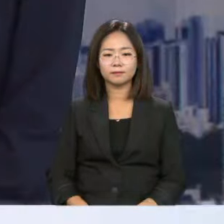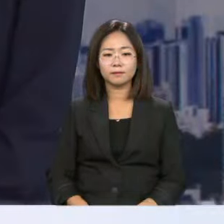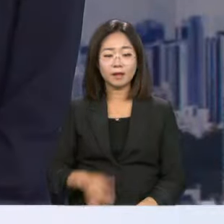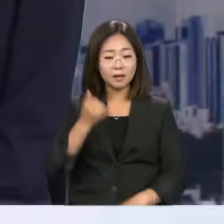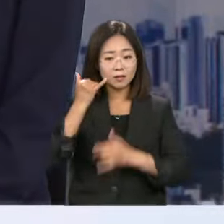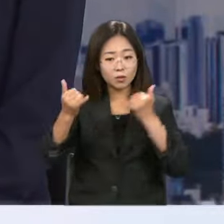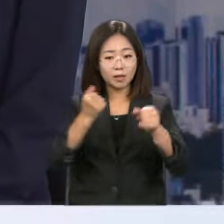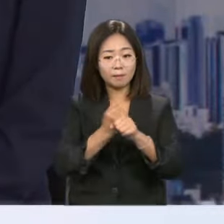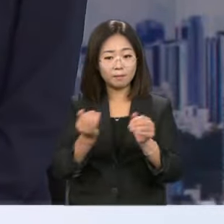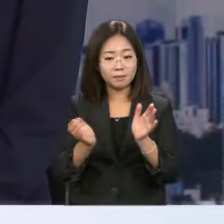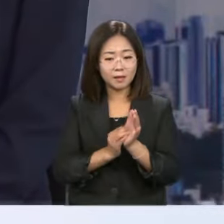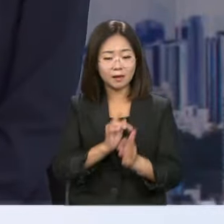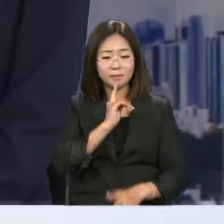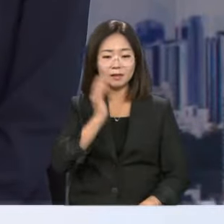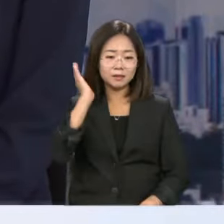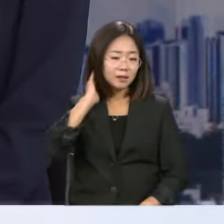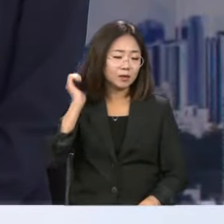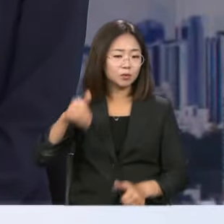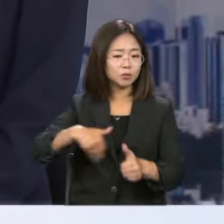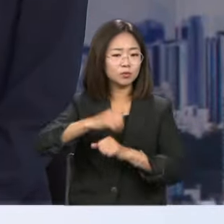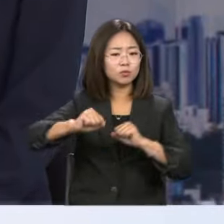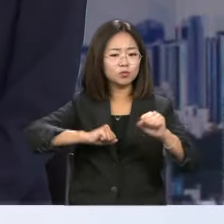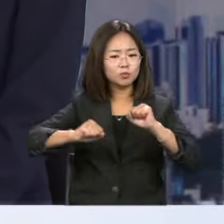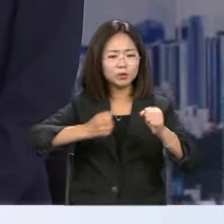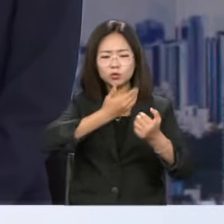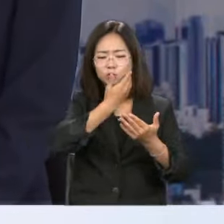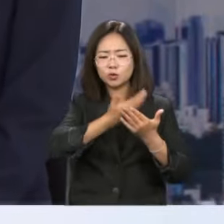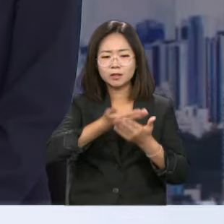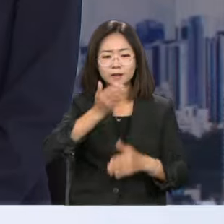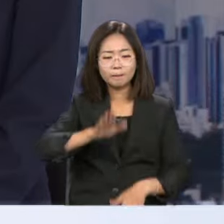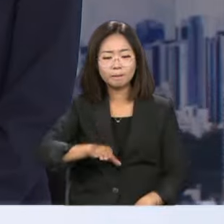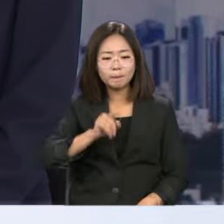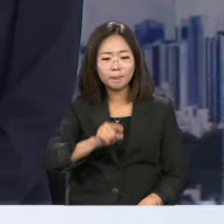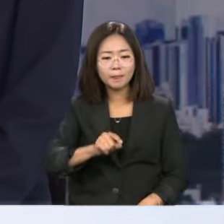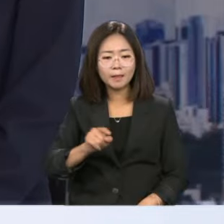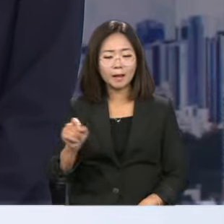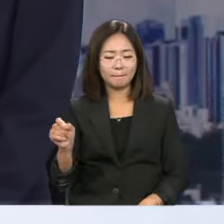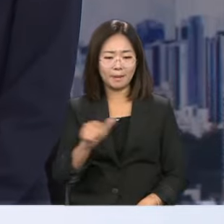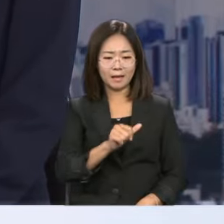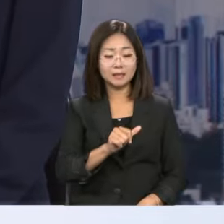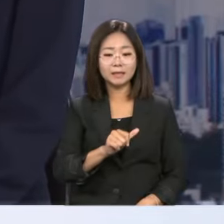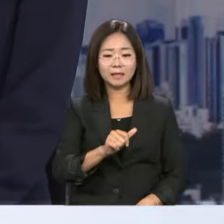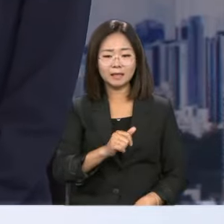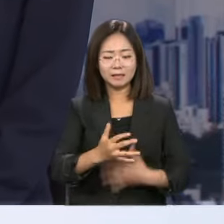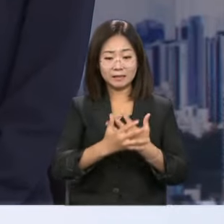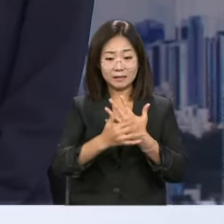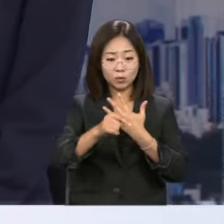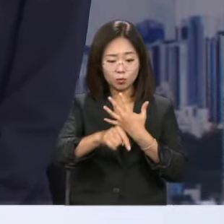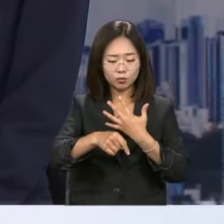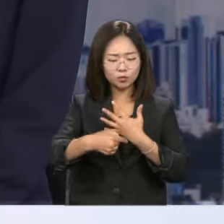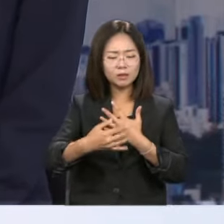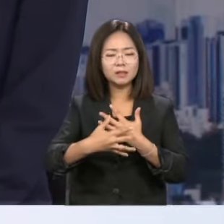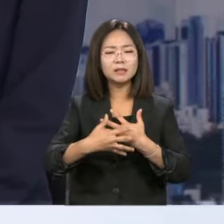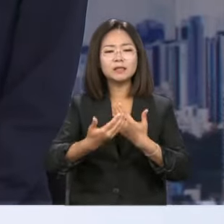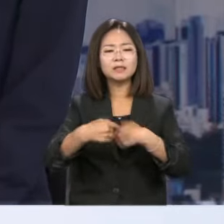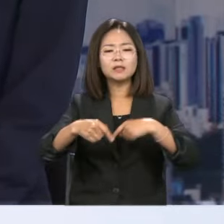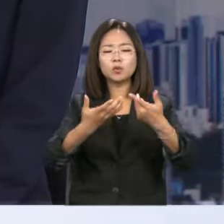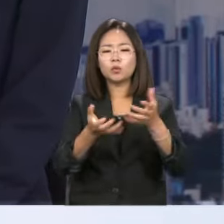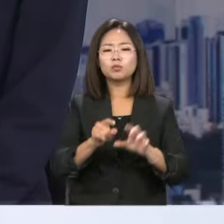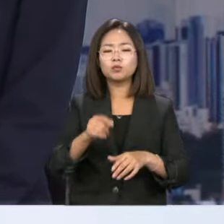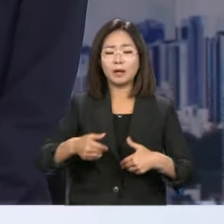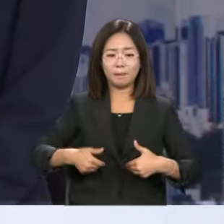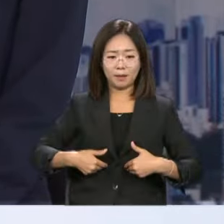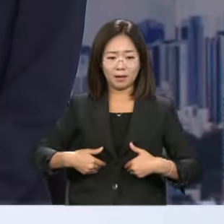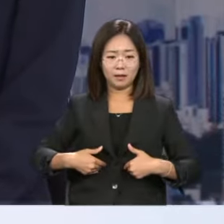통화해 보셨다고 하니까 그 대통령실의 움직임도 중요하지만 아무래도 뭐 빠르게 지도부를 구성하는게 가장 중요할 것 같은데요 뭐 원내